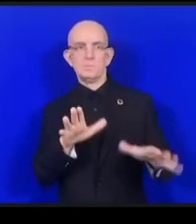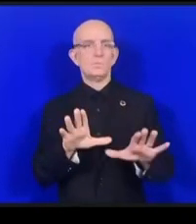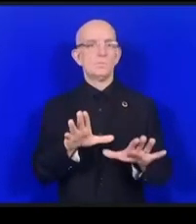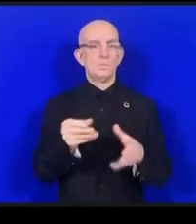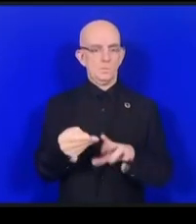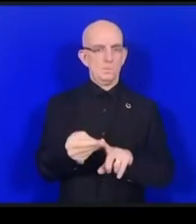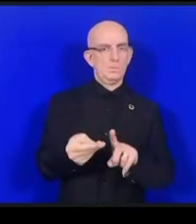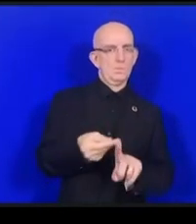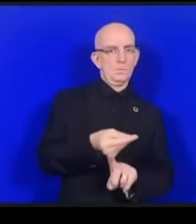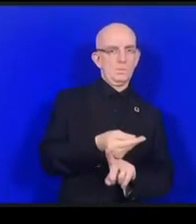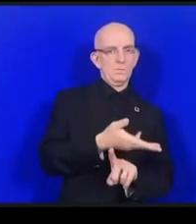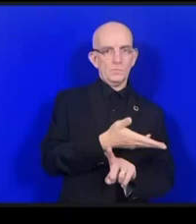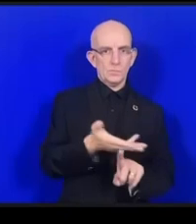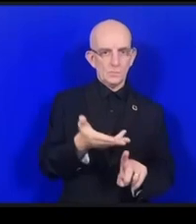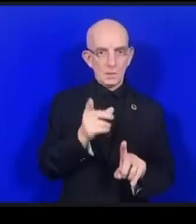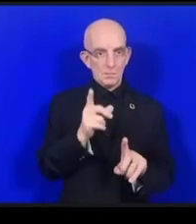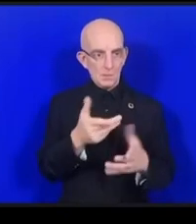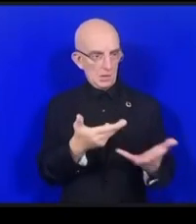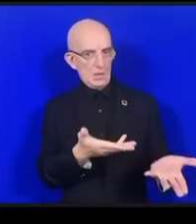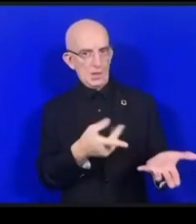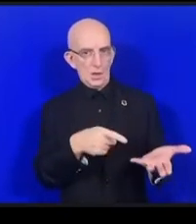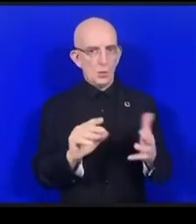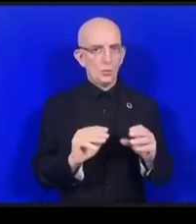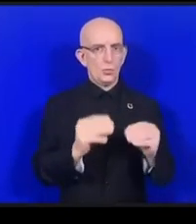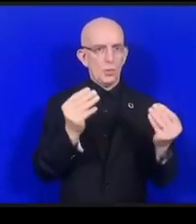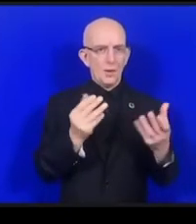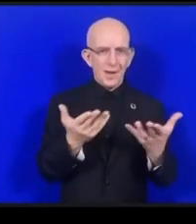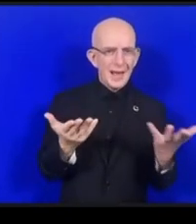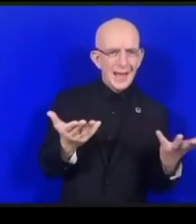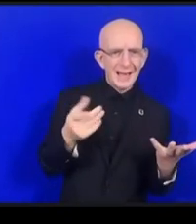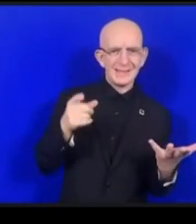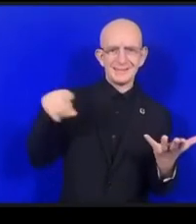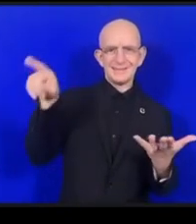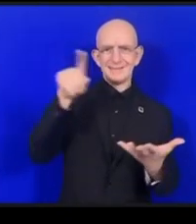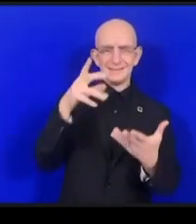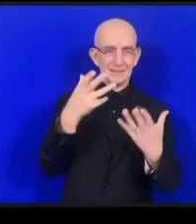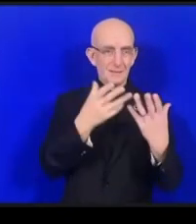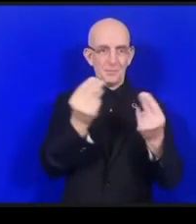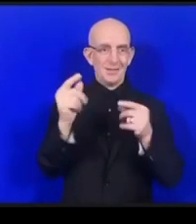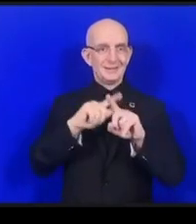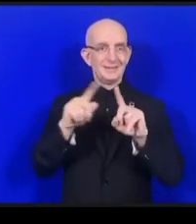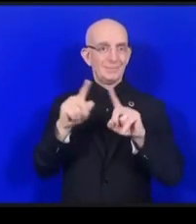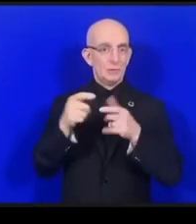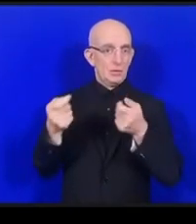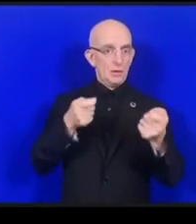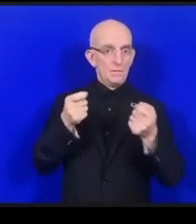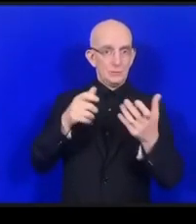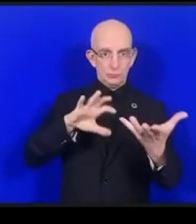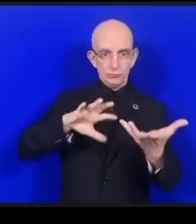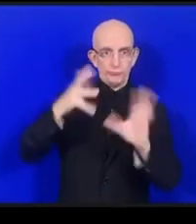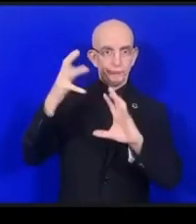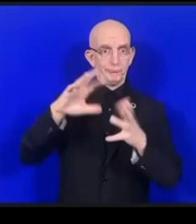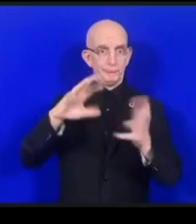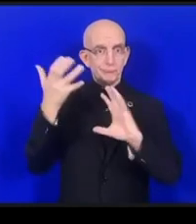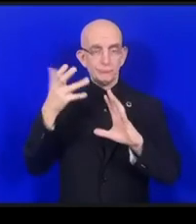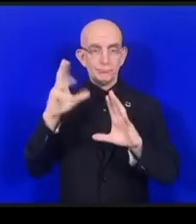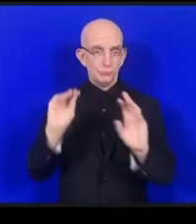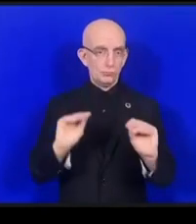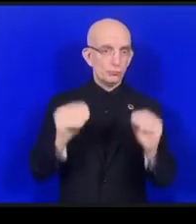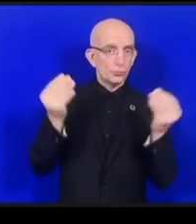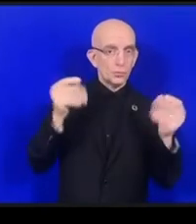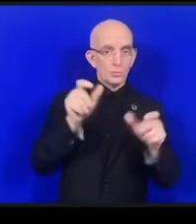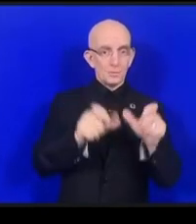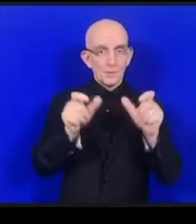странах при этом поддерживает молодёжь есть и такие примеры А другие подавляют голоса